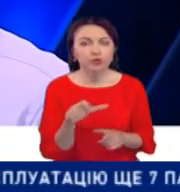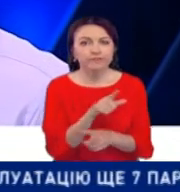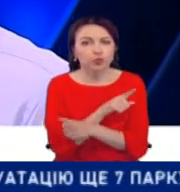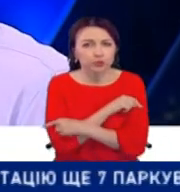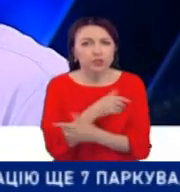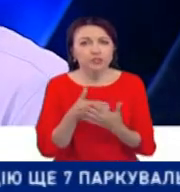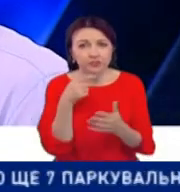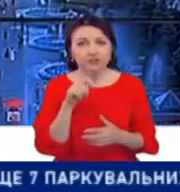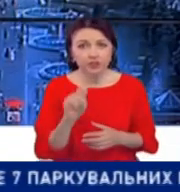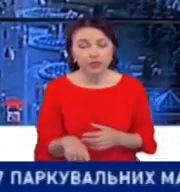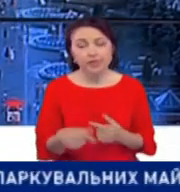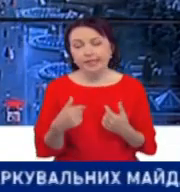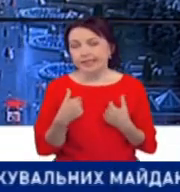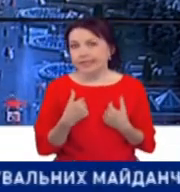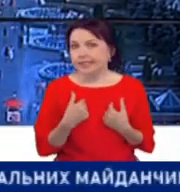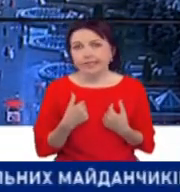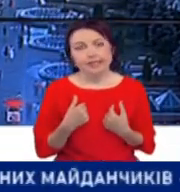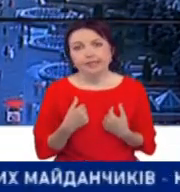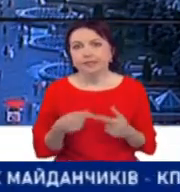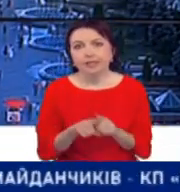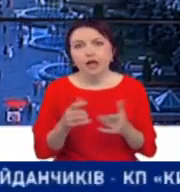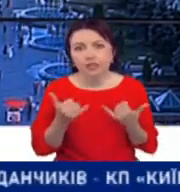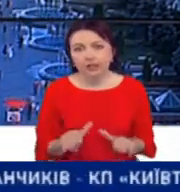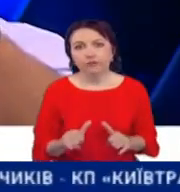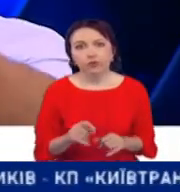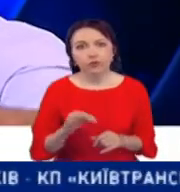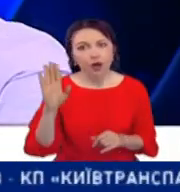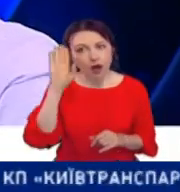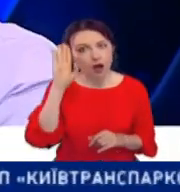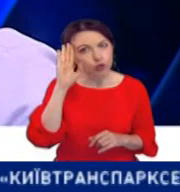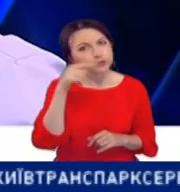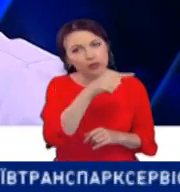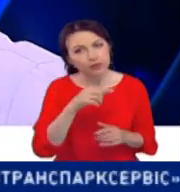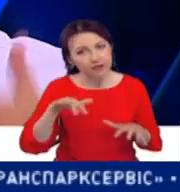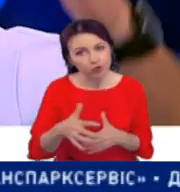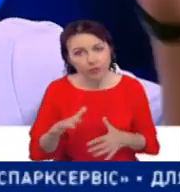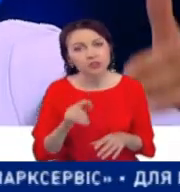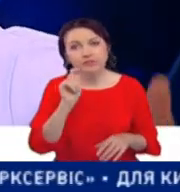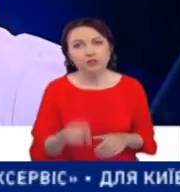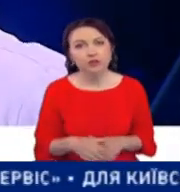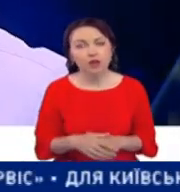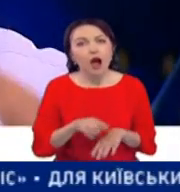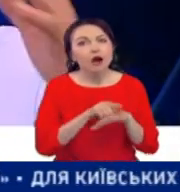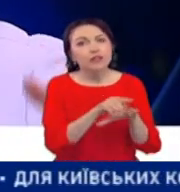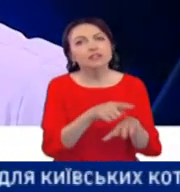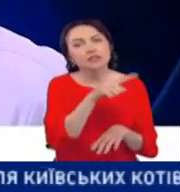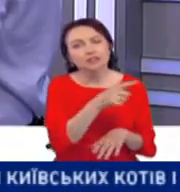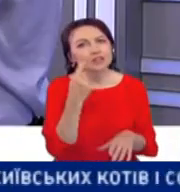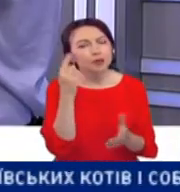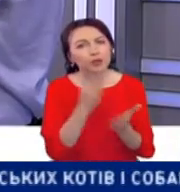війни, мені, ну, так трошки дивно. А хлопці на нулі не втомились від війни. А танкісти, які там